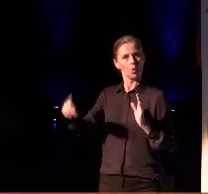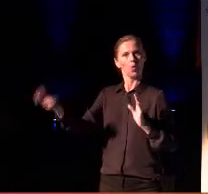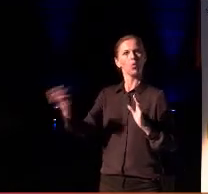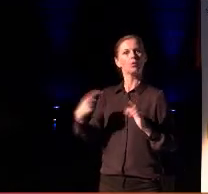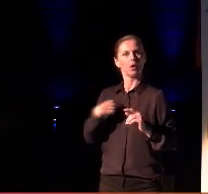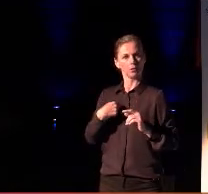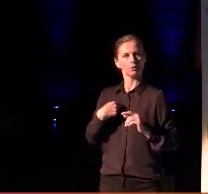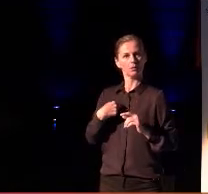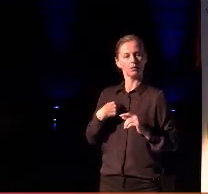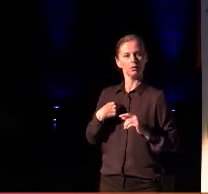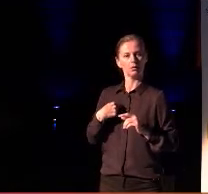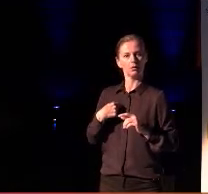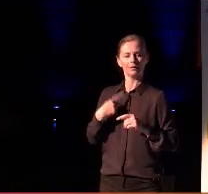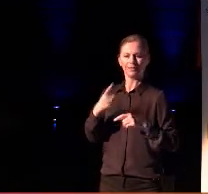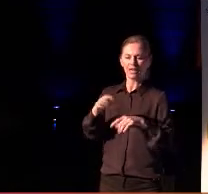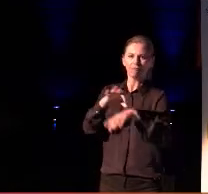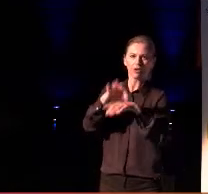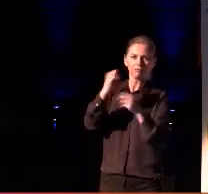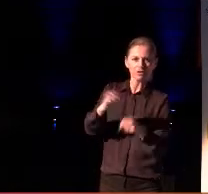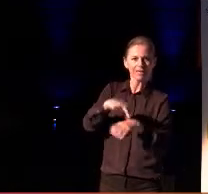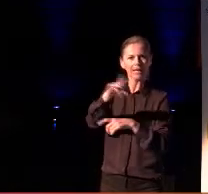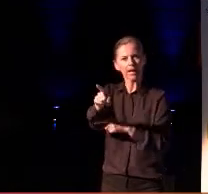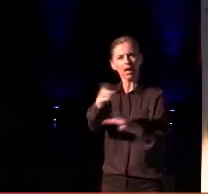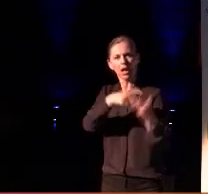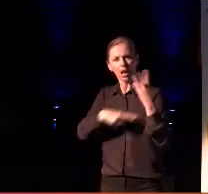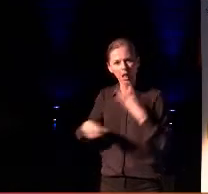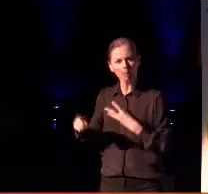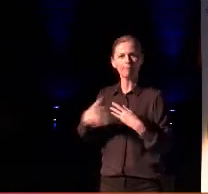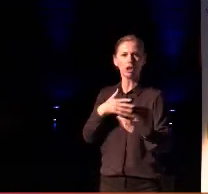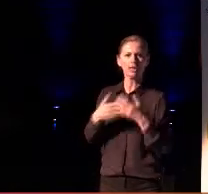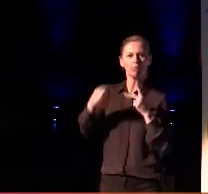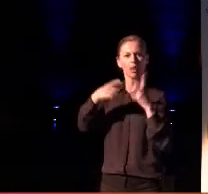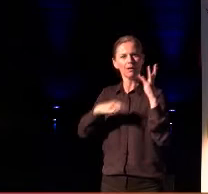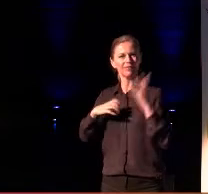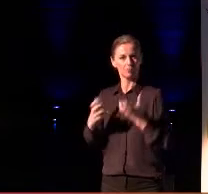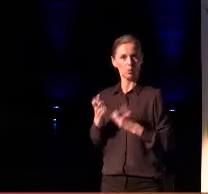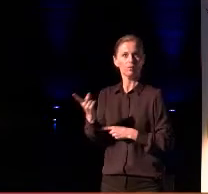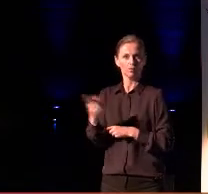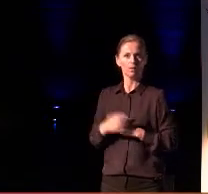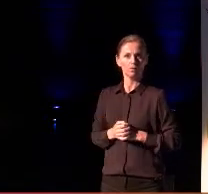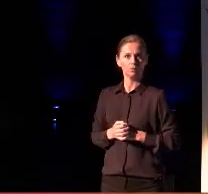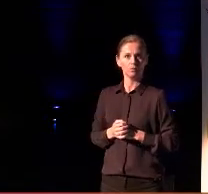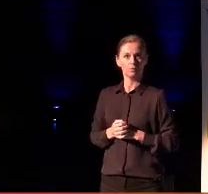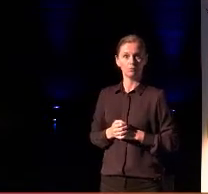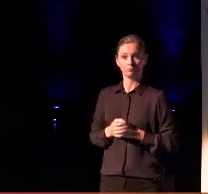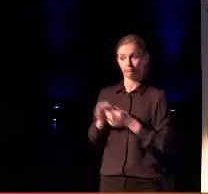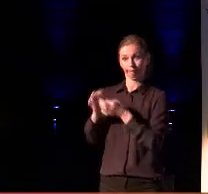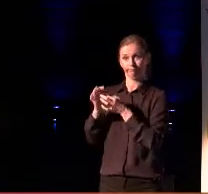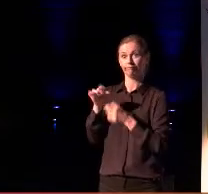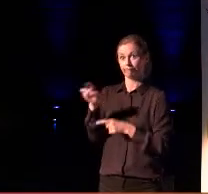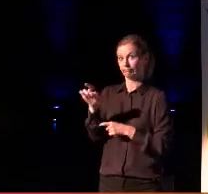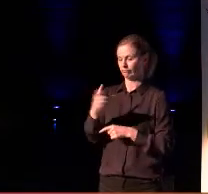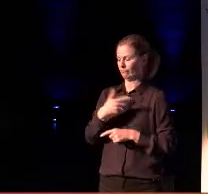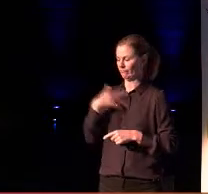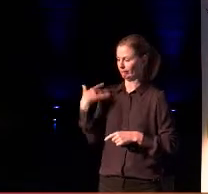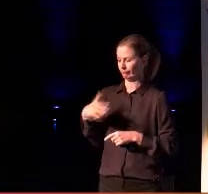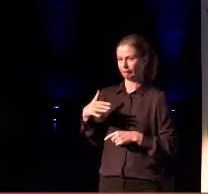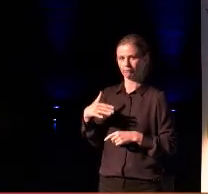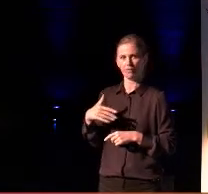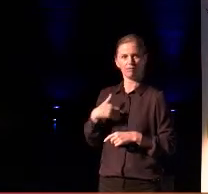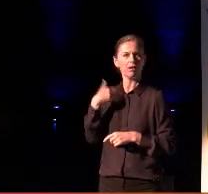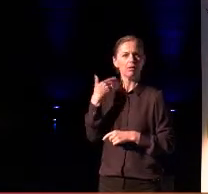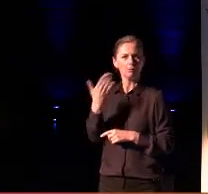kontakt, koble på fastlegen, koble på det som måtte til av behandlende helsehjelp, hvis det behov for det. Dette har svært lovende